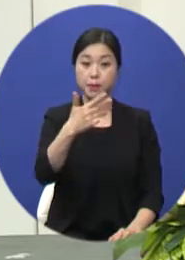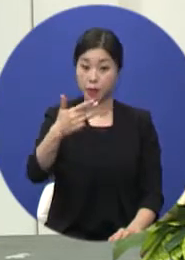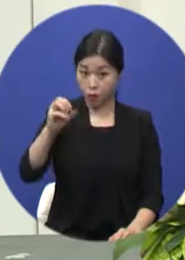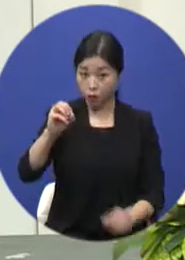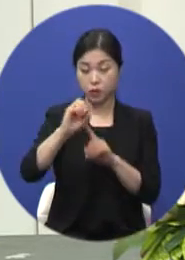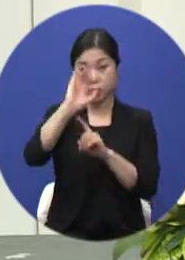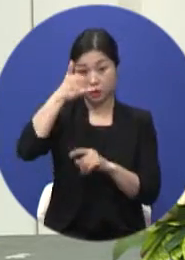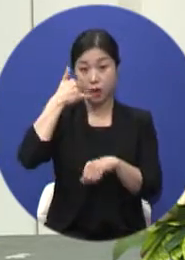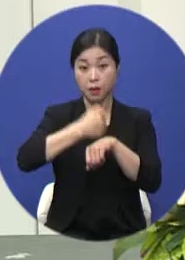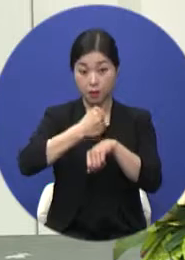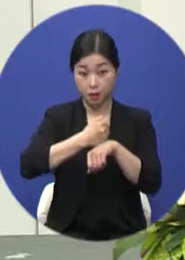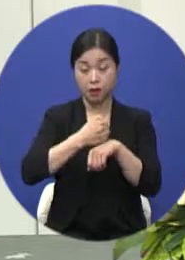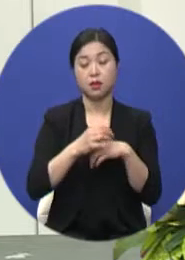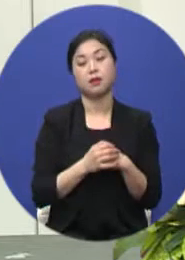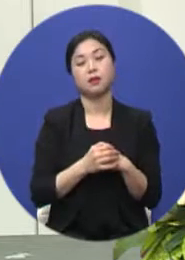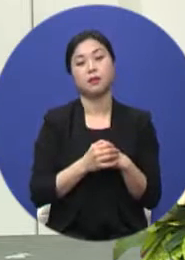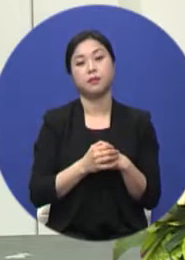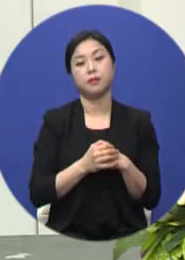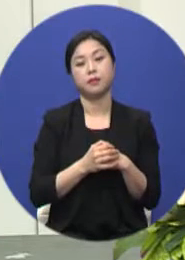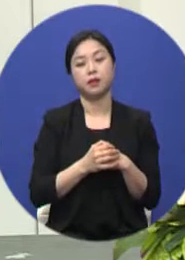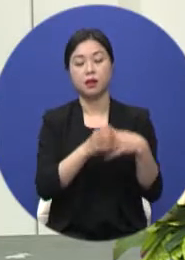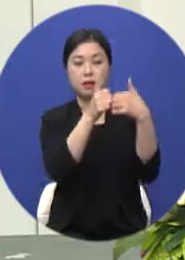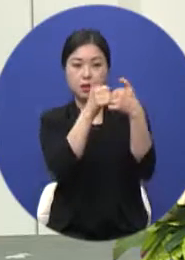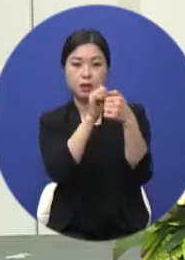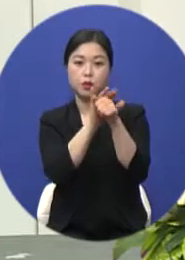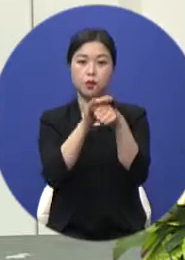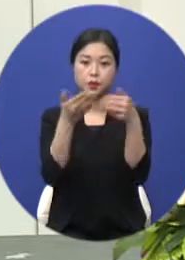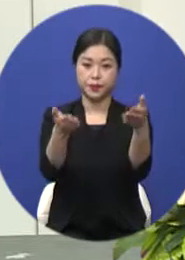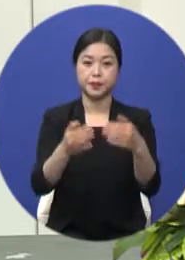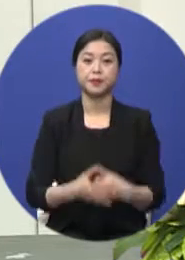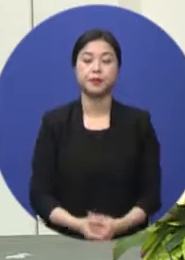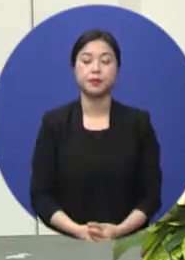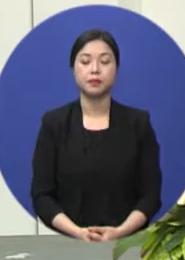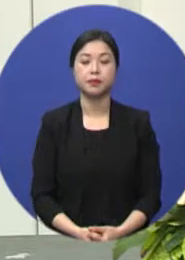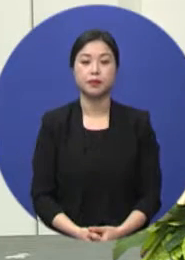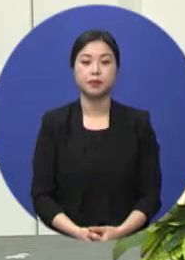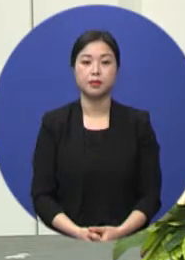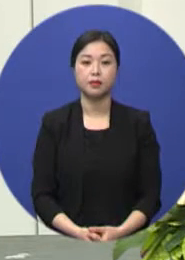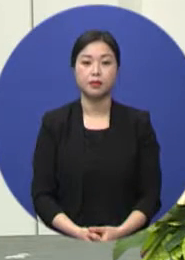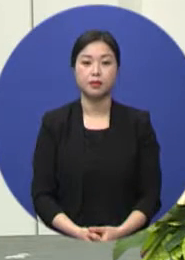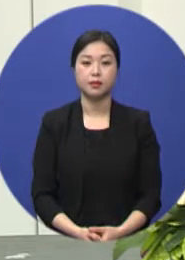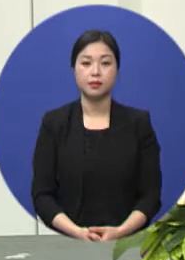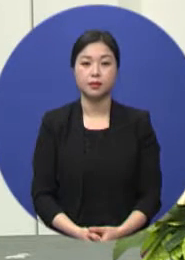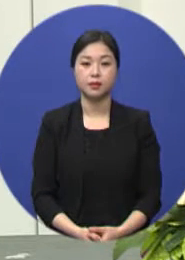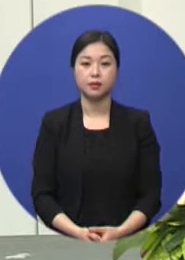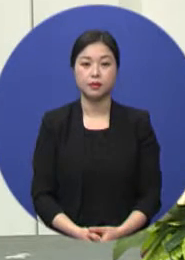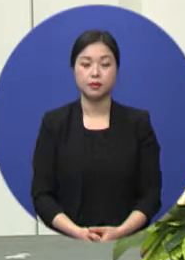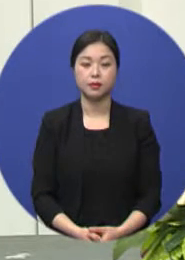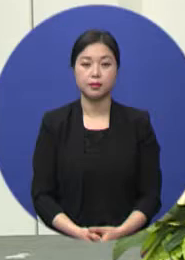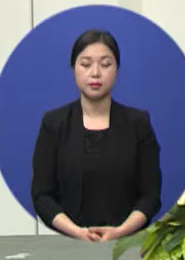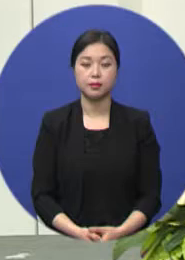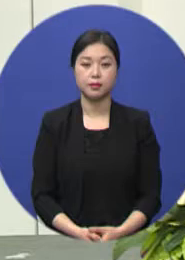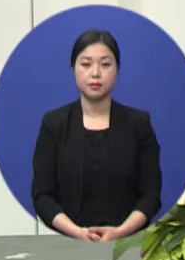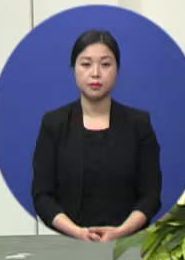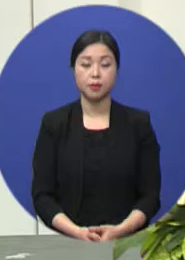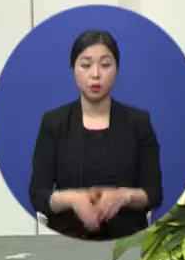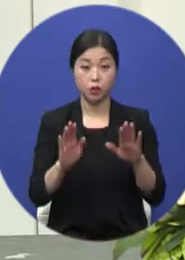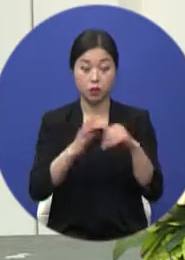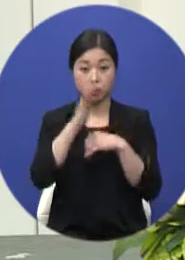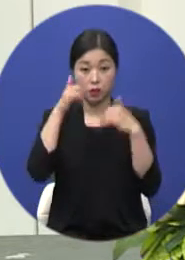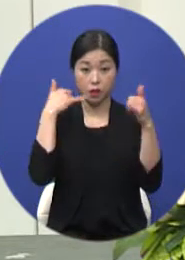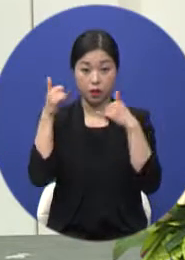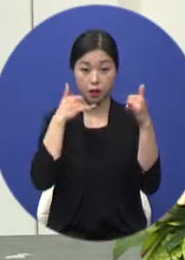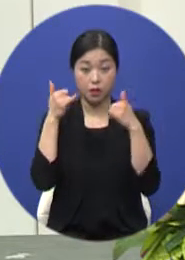060-600-6080-6780 전화 주시면 언제든지 우리가 상담을 해드리겠습니다. 야, 지금 또 뭐 오늘